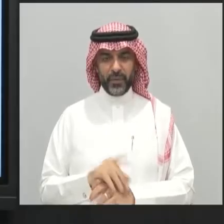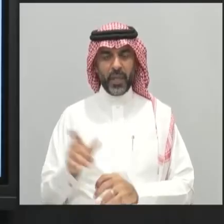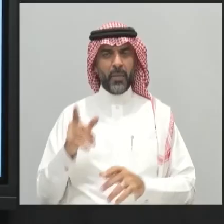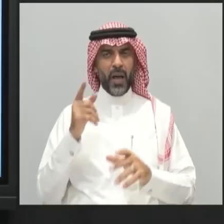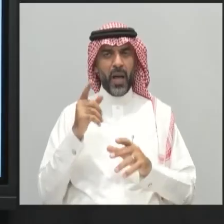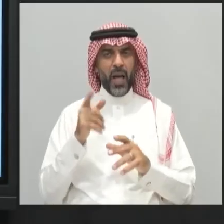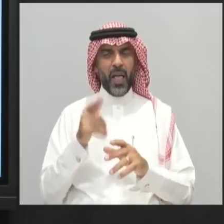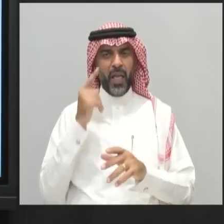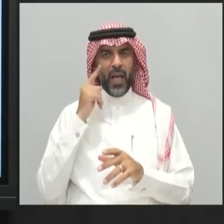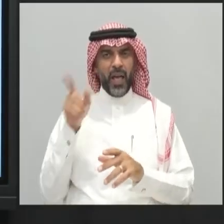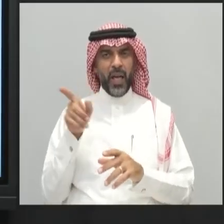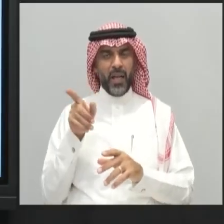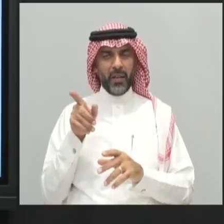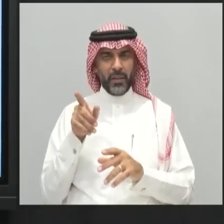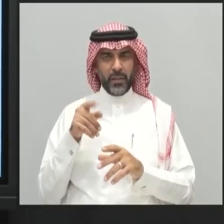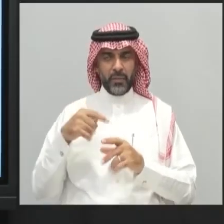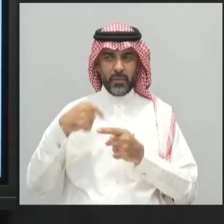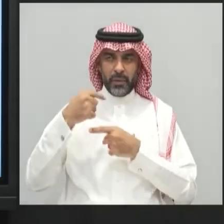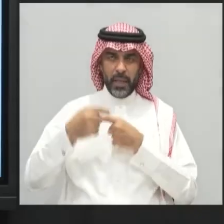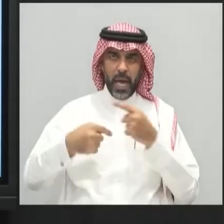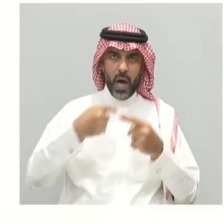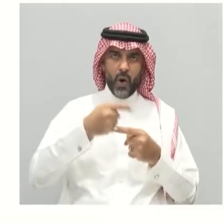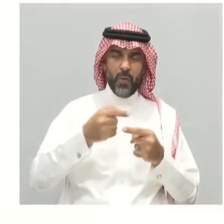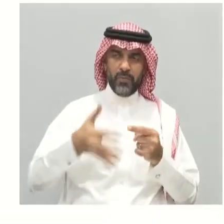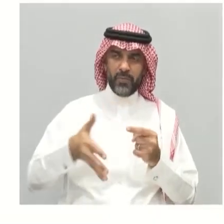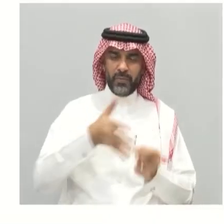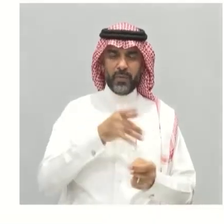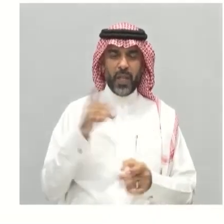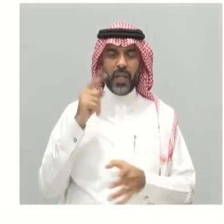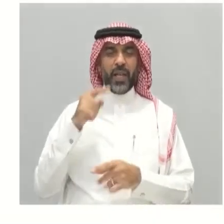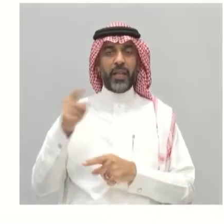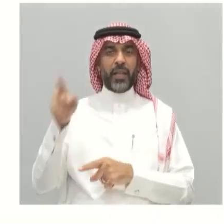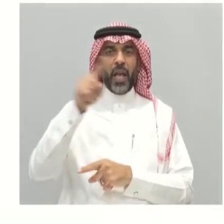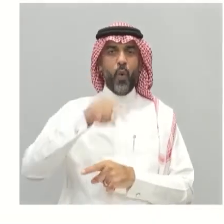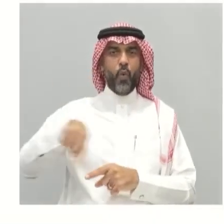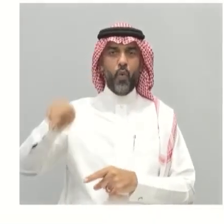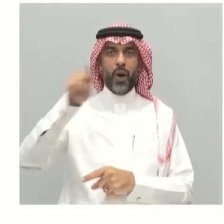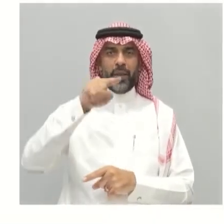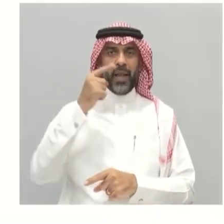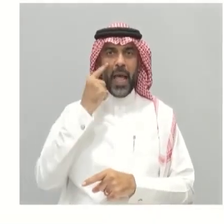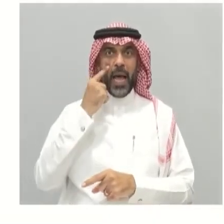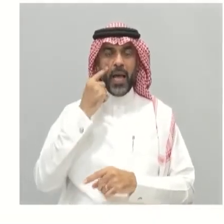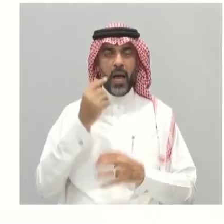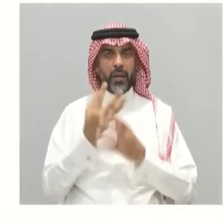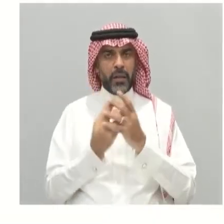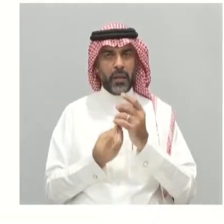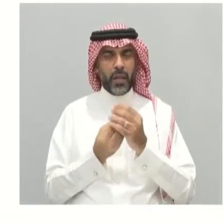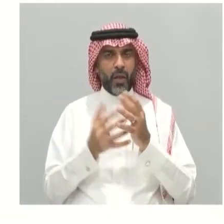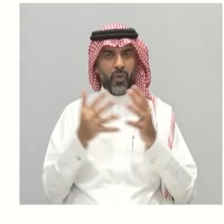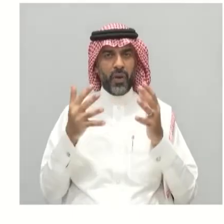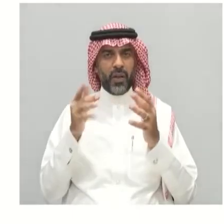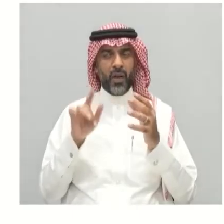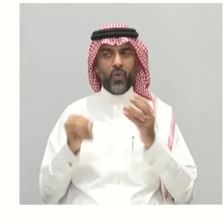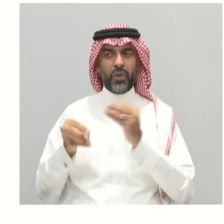دعونا نتعرف عليها بشكل اكثر هي دوره الحياه التكاثريه التي يتم فيها